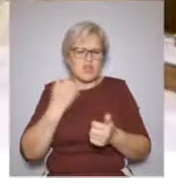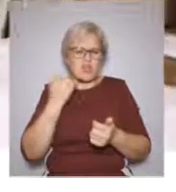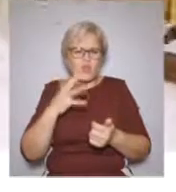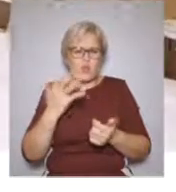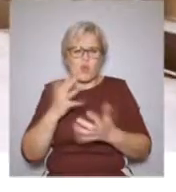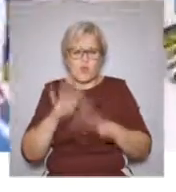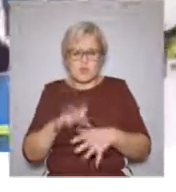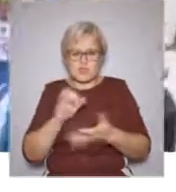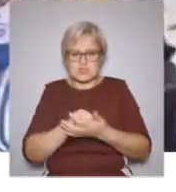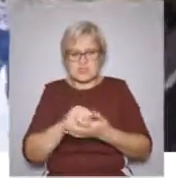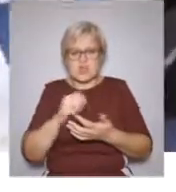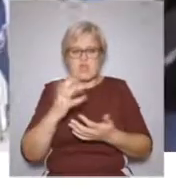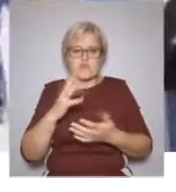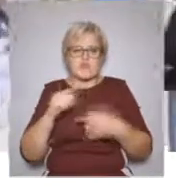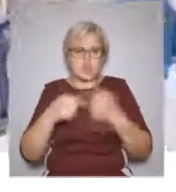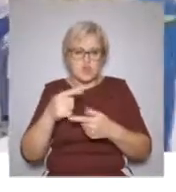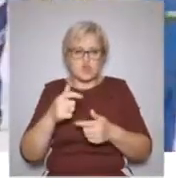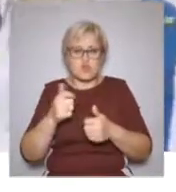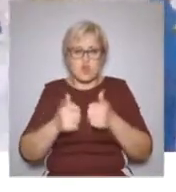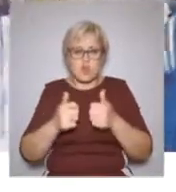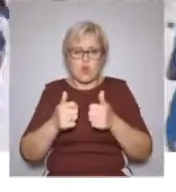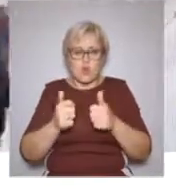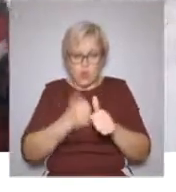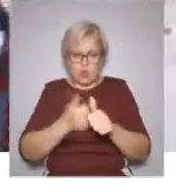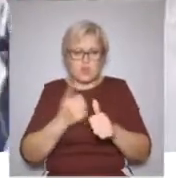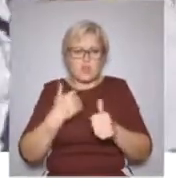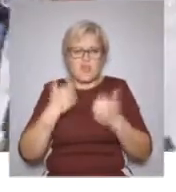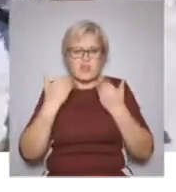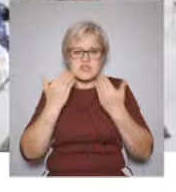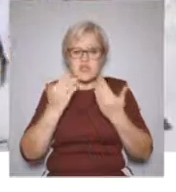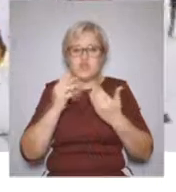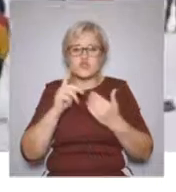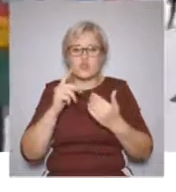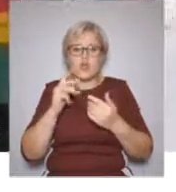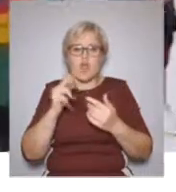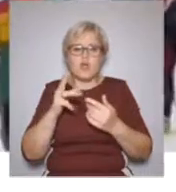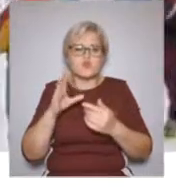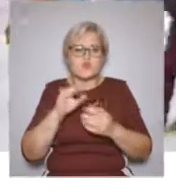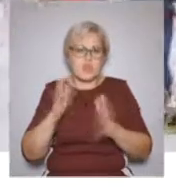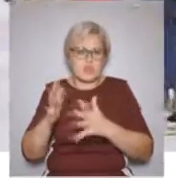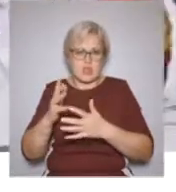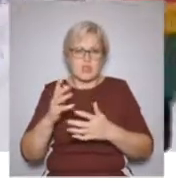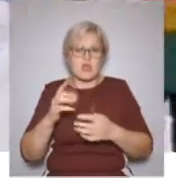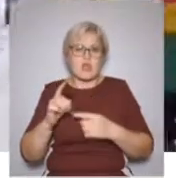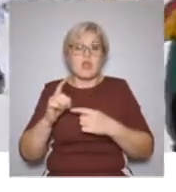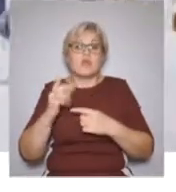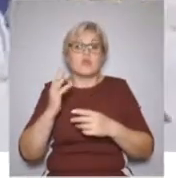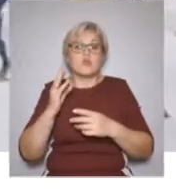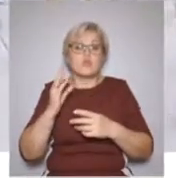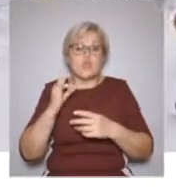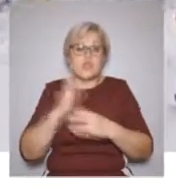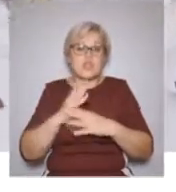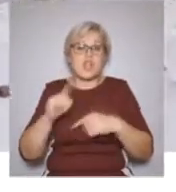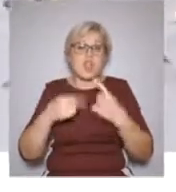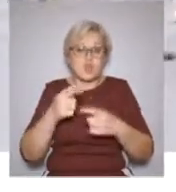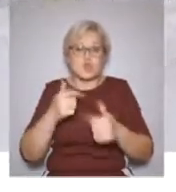ужасная они не понял то место занял следующей гонке я не знаю что как это все